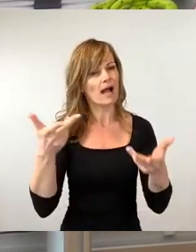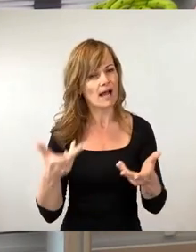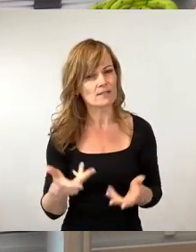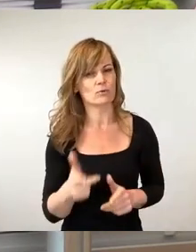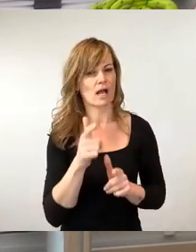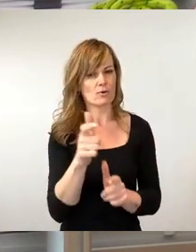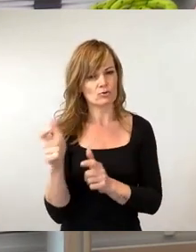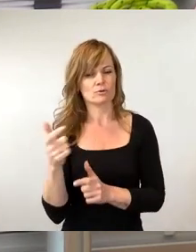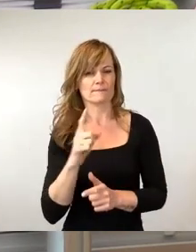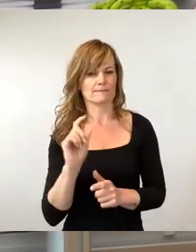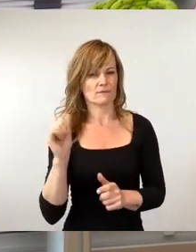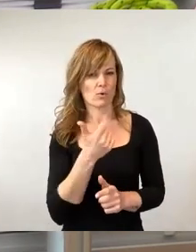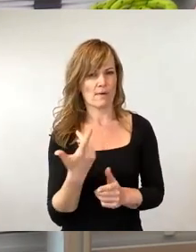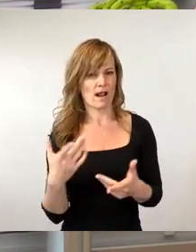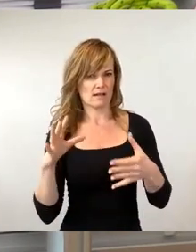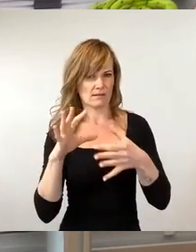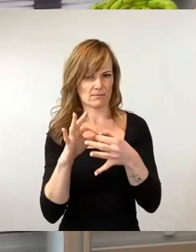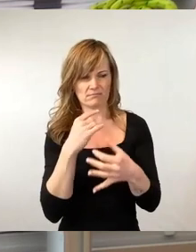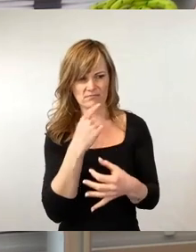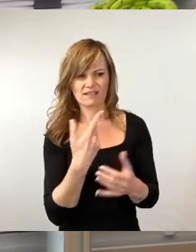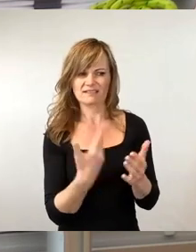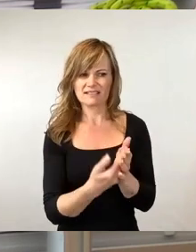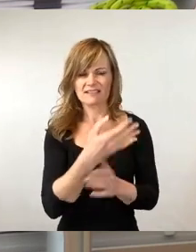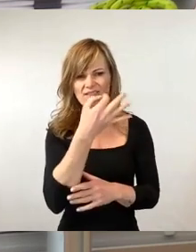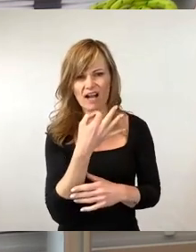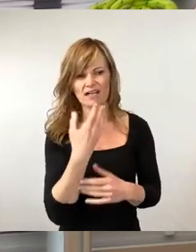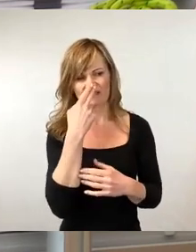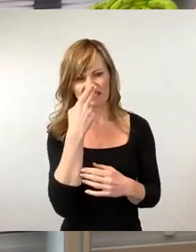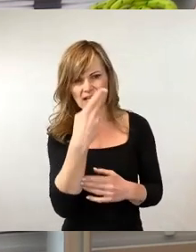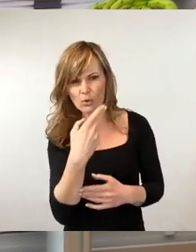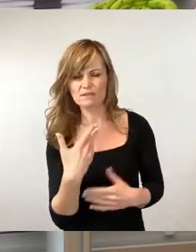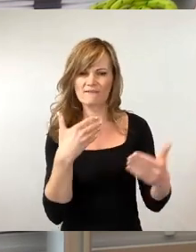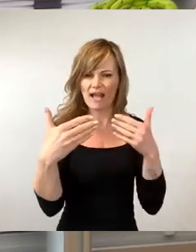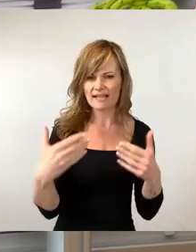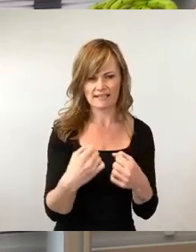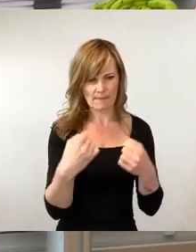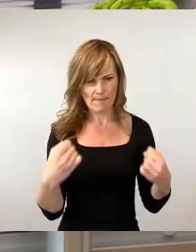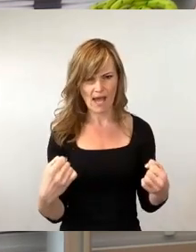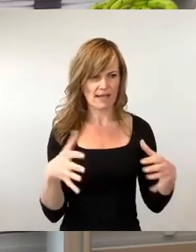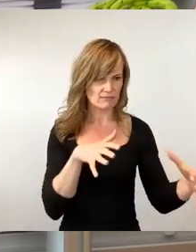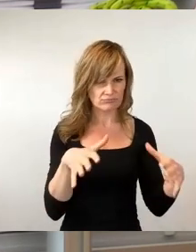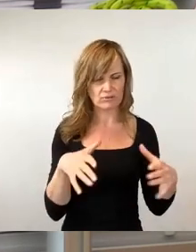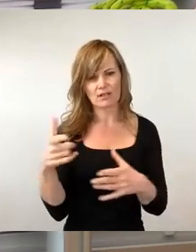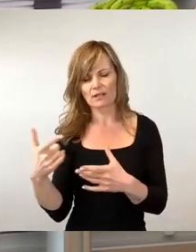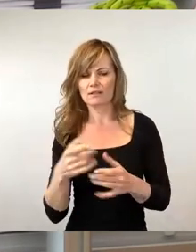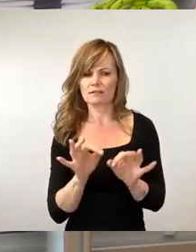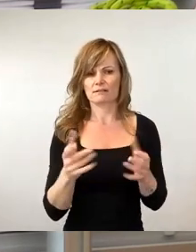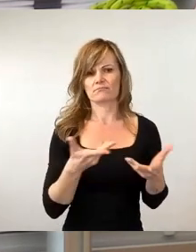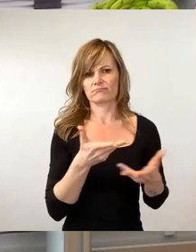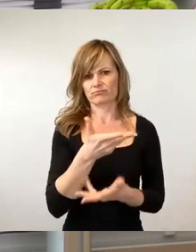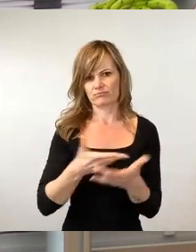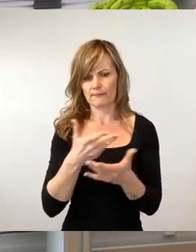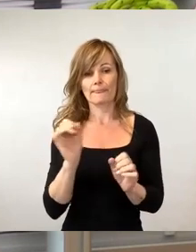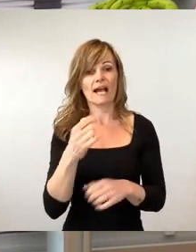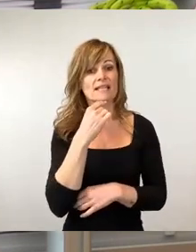angeschlossen, weil eben tatsächlich diese Frage der Mehrheitsverhältnisse, glaube ich, wirklich sinnvoll miteinander diskutiert werden müsste. Jetzt kann man sagen, ja gut, es ist nicht mehr viel